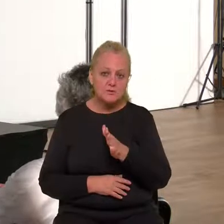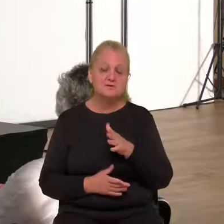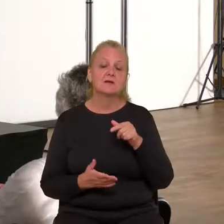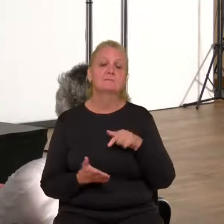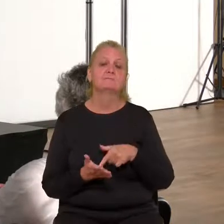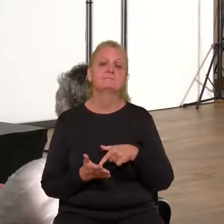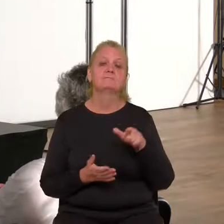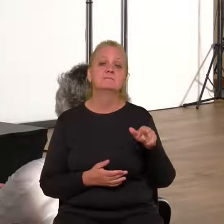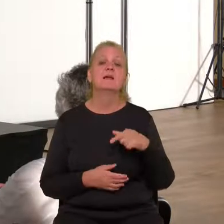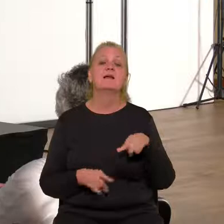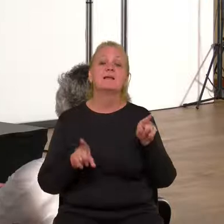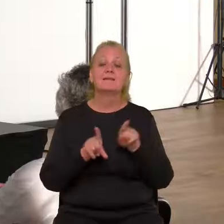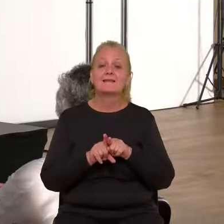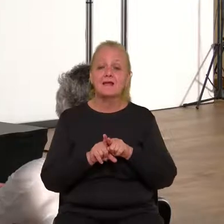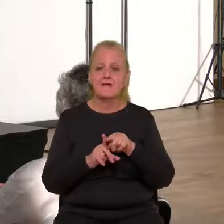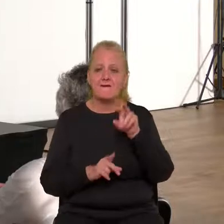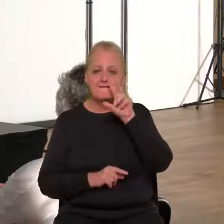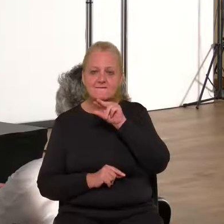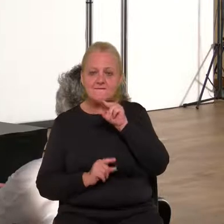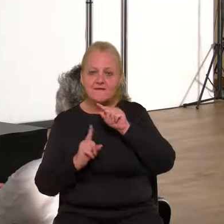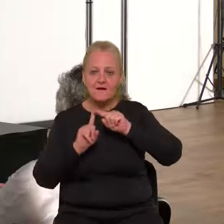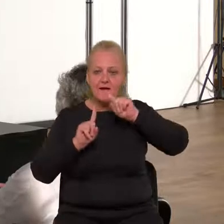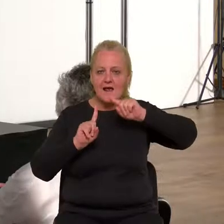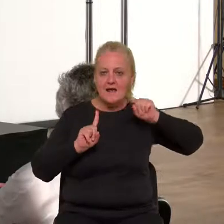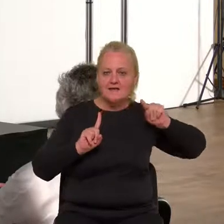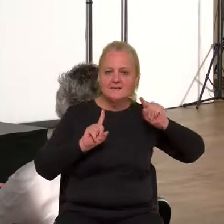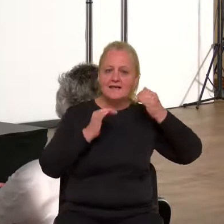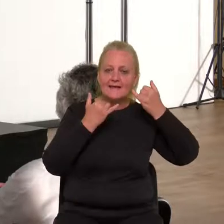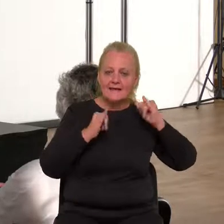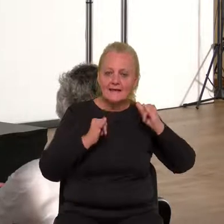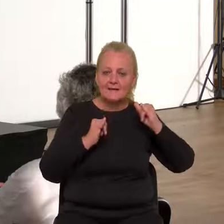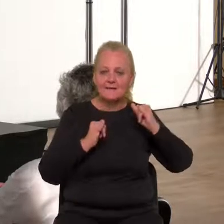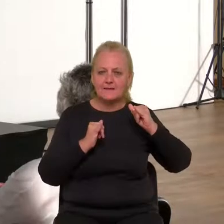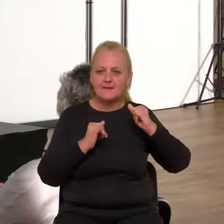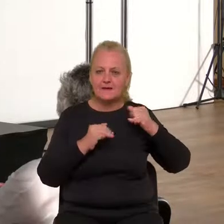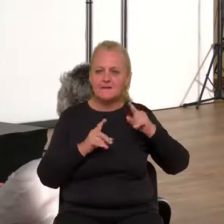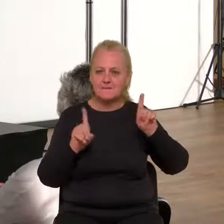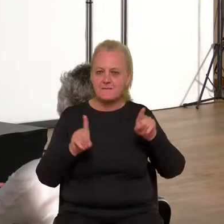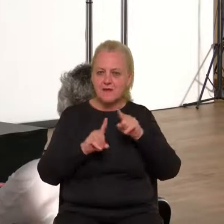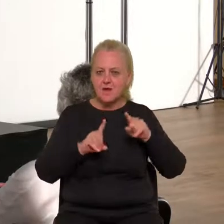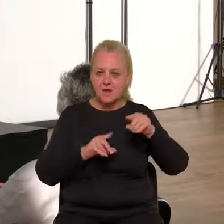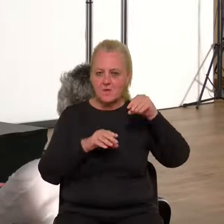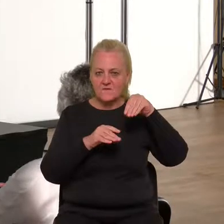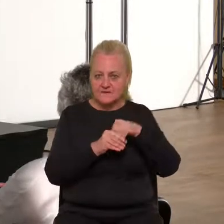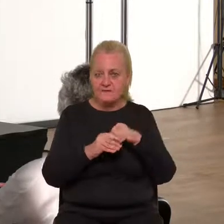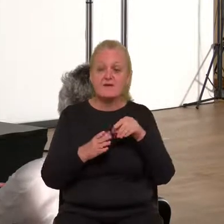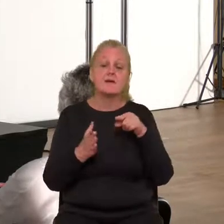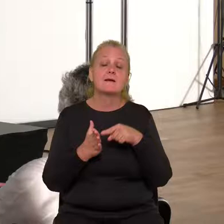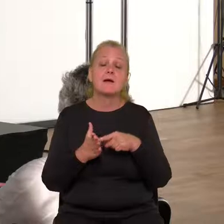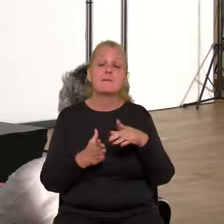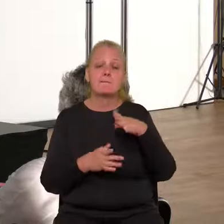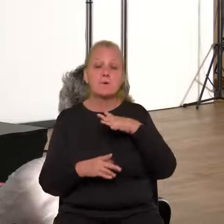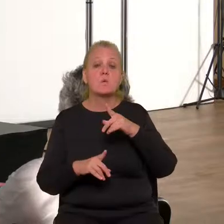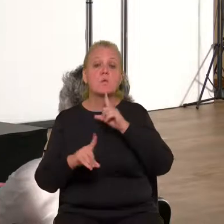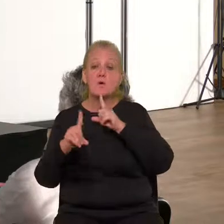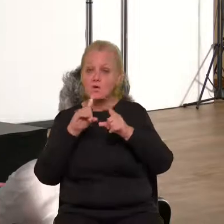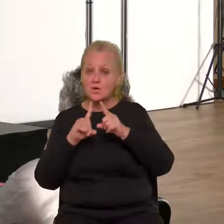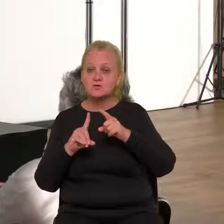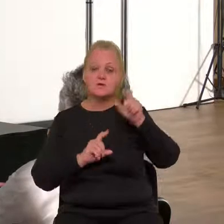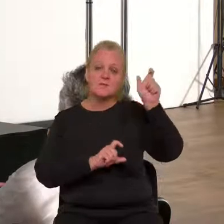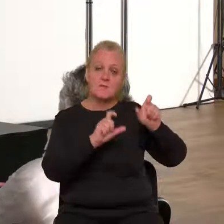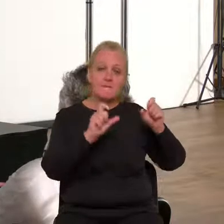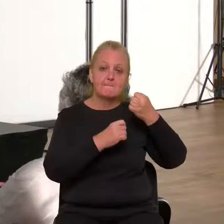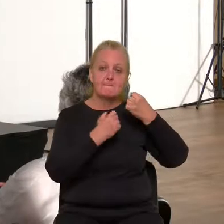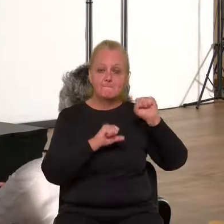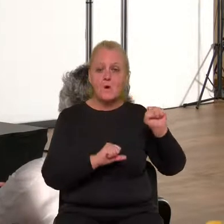kwestia akcentów już tutaj mnożą nam tą melodykę, ale przecież rozmawiałeś z bohaterami, którzy mówią w